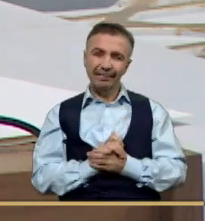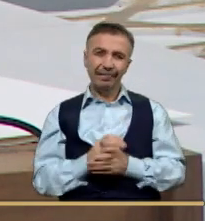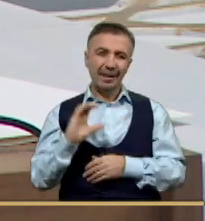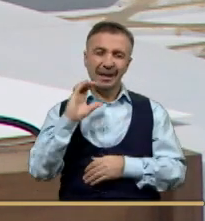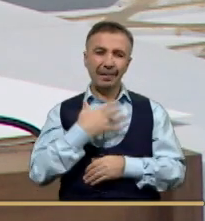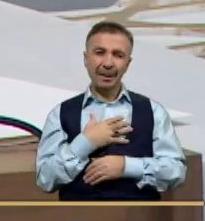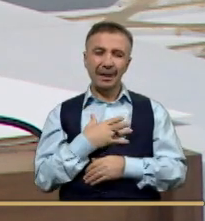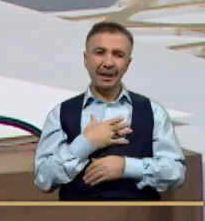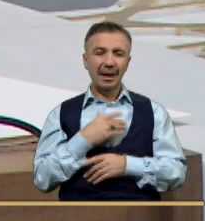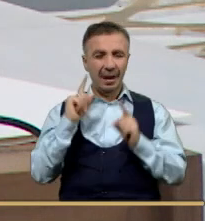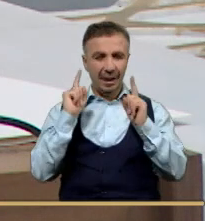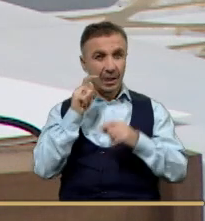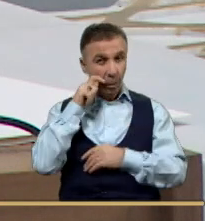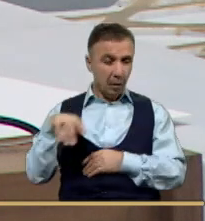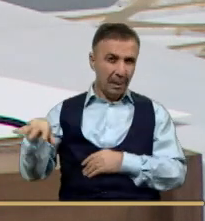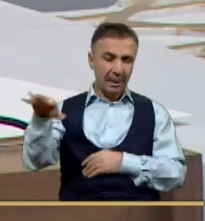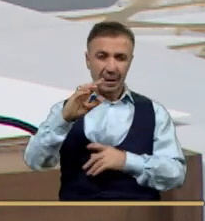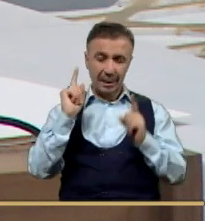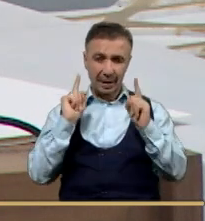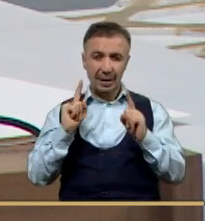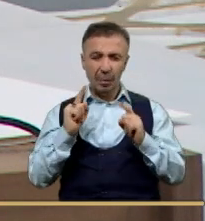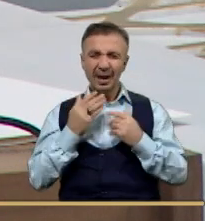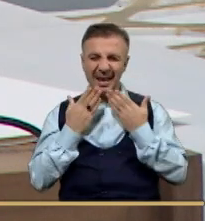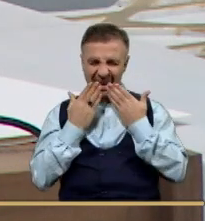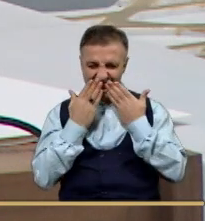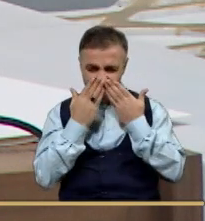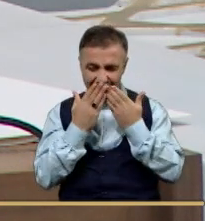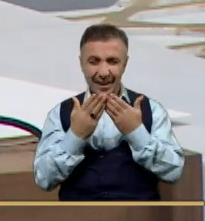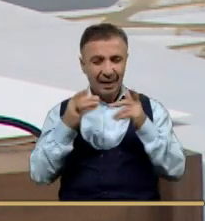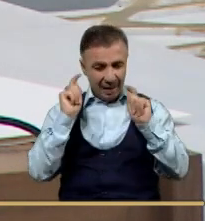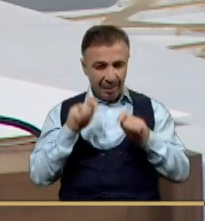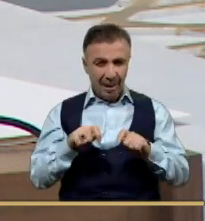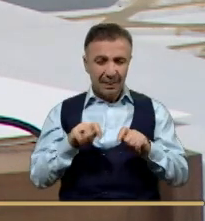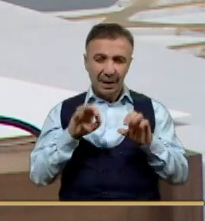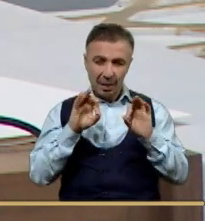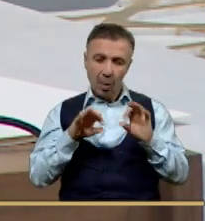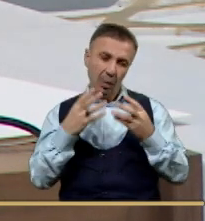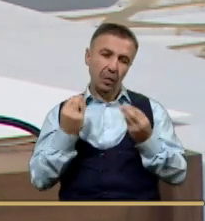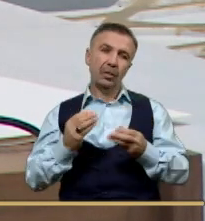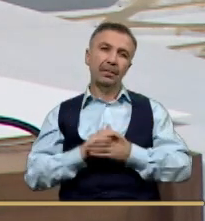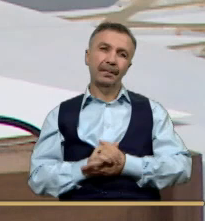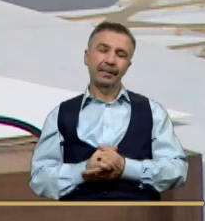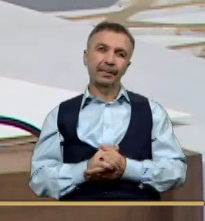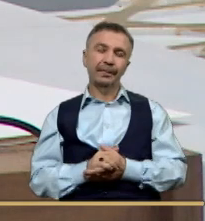İslam'a karşı, Müslümanlara karşı bu kadar nefreti körüklerseniz olacağı budur.